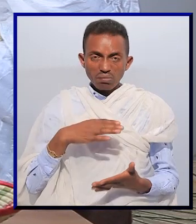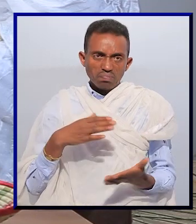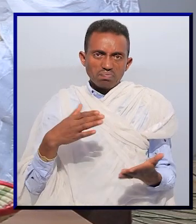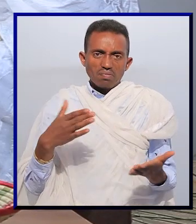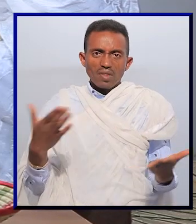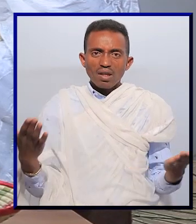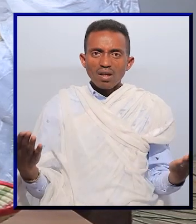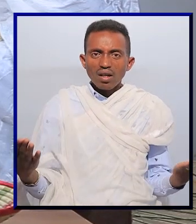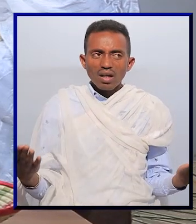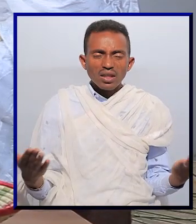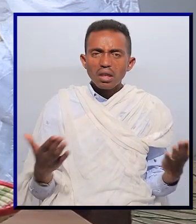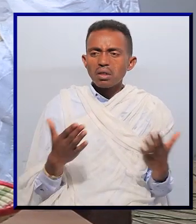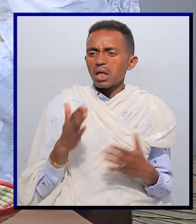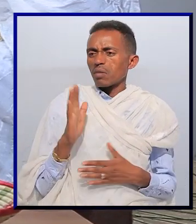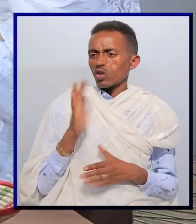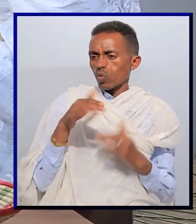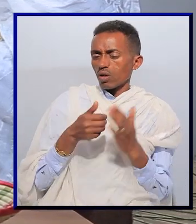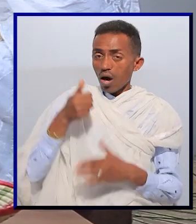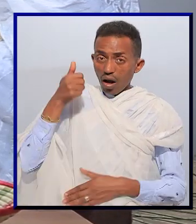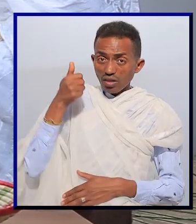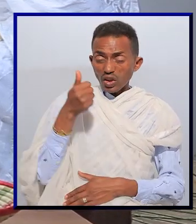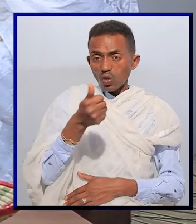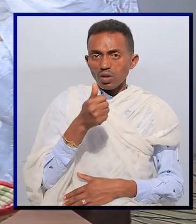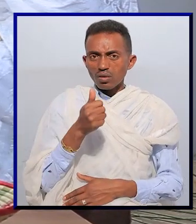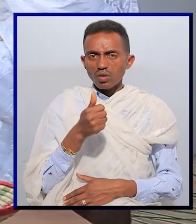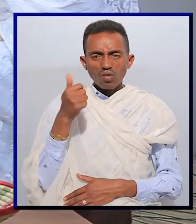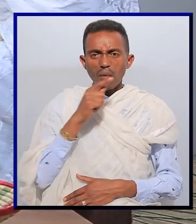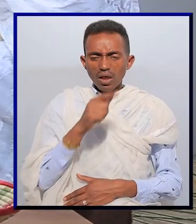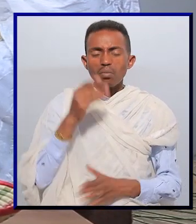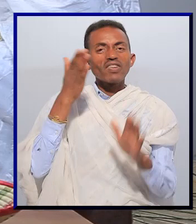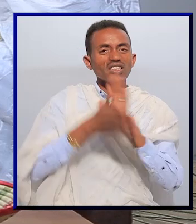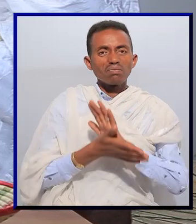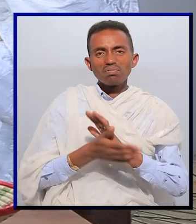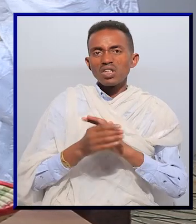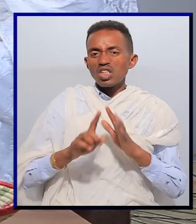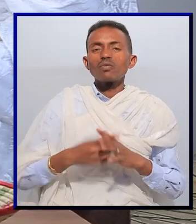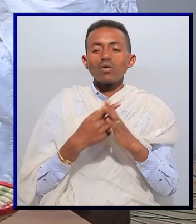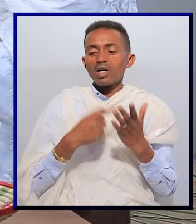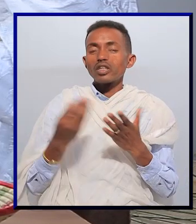የመሰላቸውን በራሳቸው መፈጸም ይጀምራሉ። ከዛ ውስጥ እንግዲህ